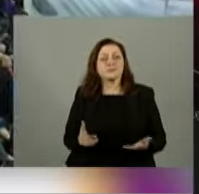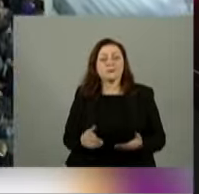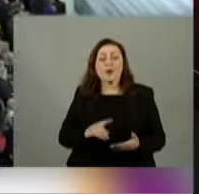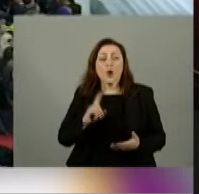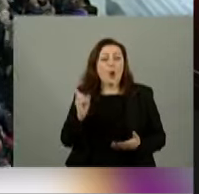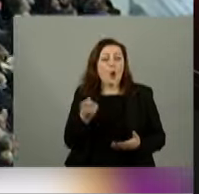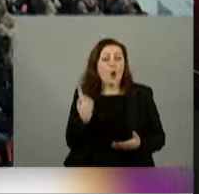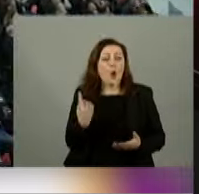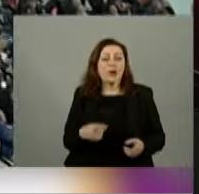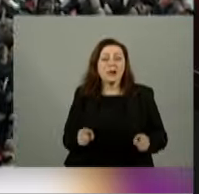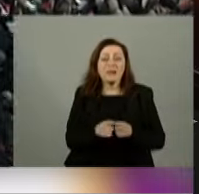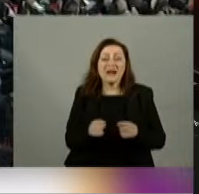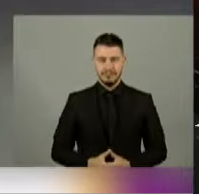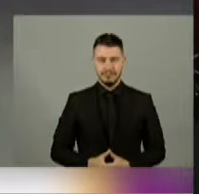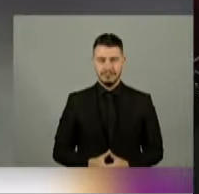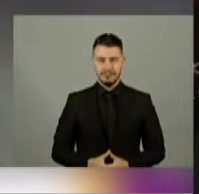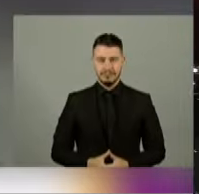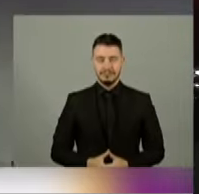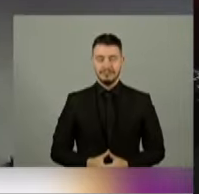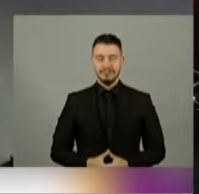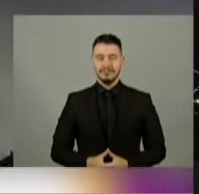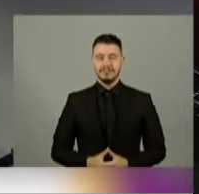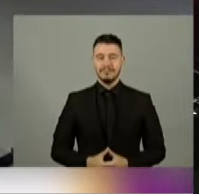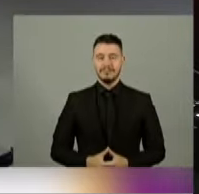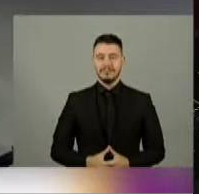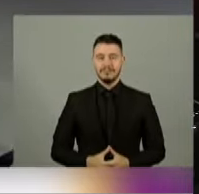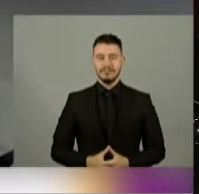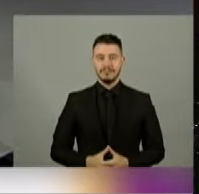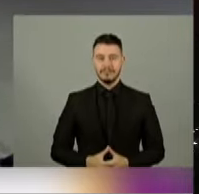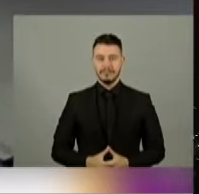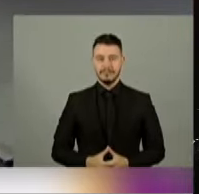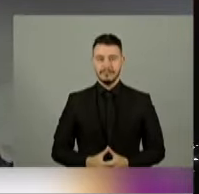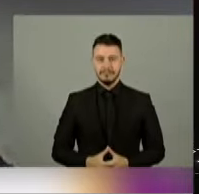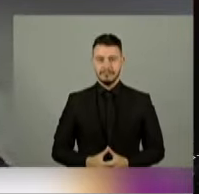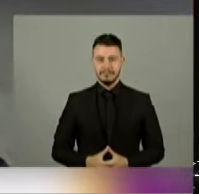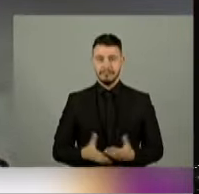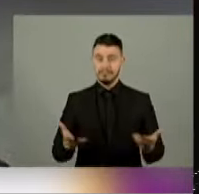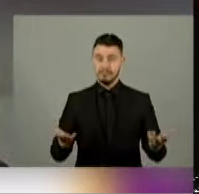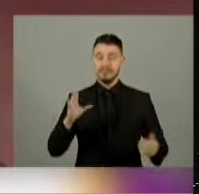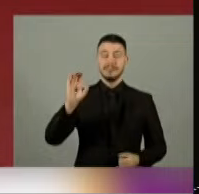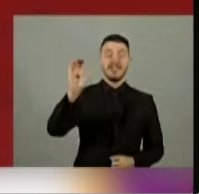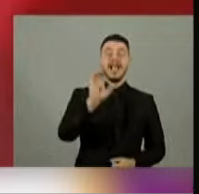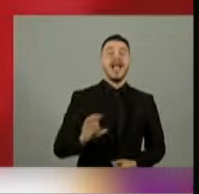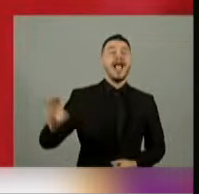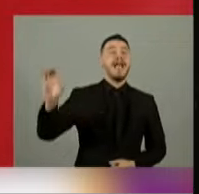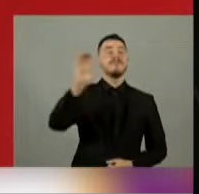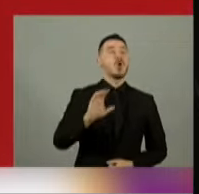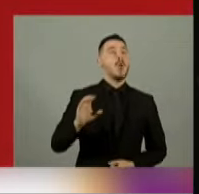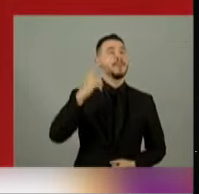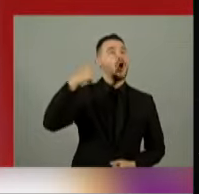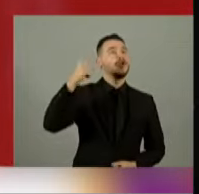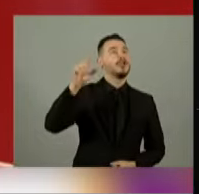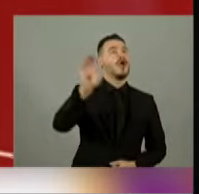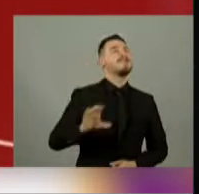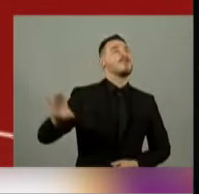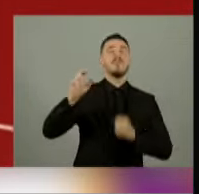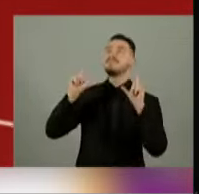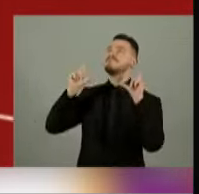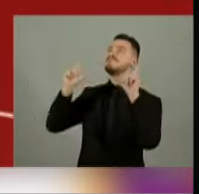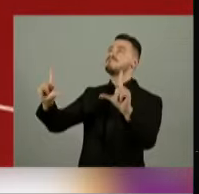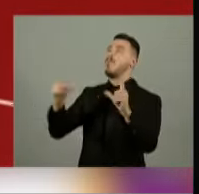Θεωρείτε, έτσι όπως την διαβάζετε από την εμπειρία σας, είναι μια δήλωση η οποία οθεί τον κύριο